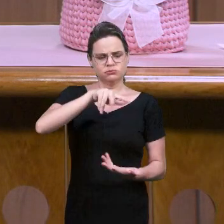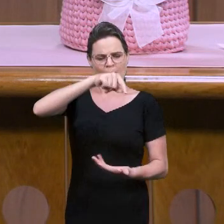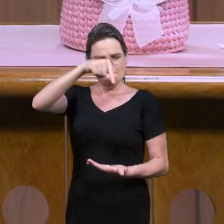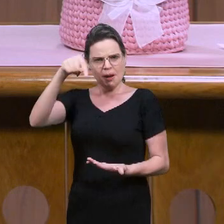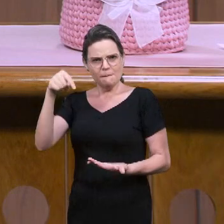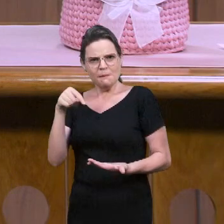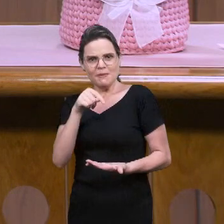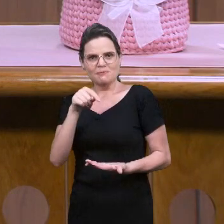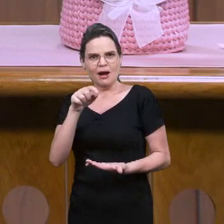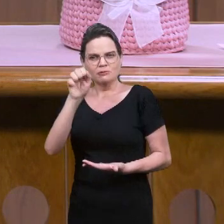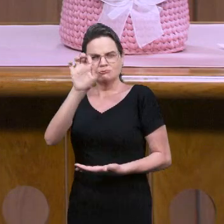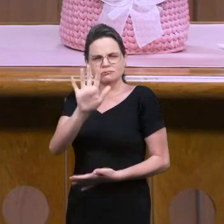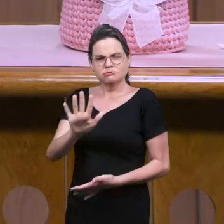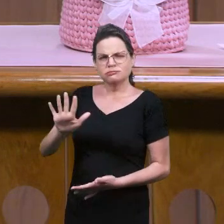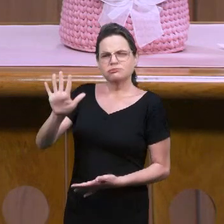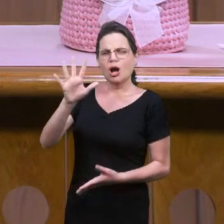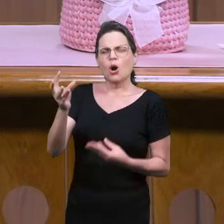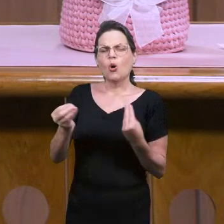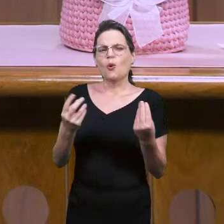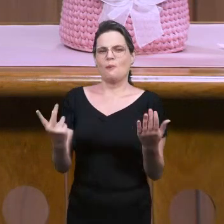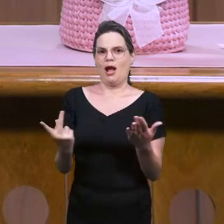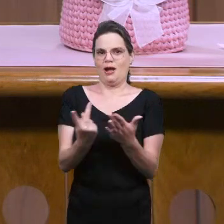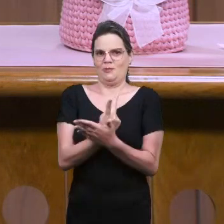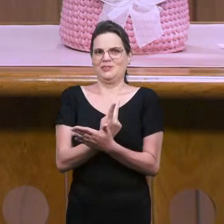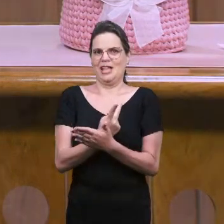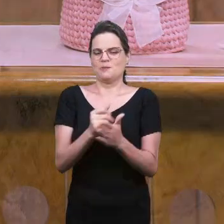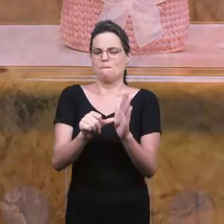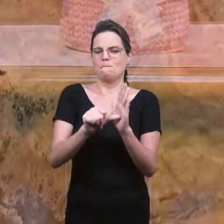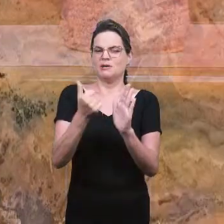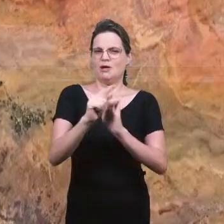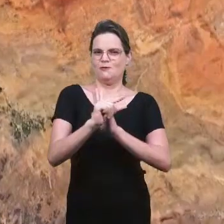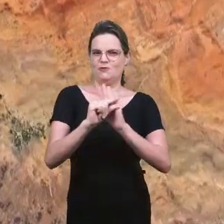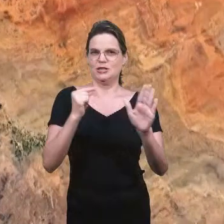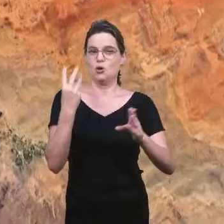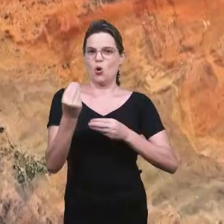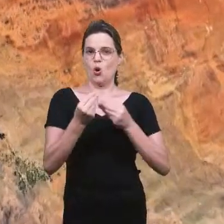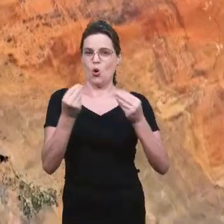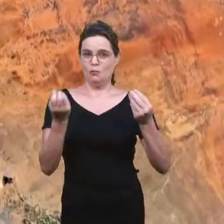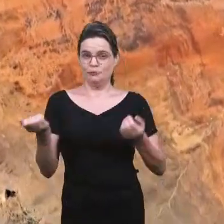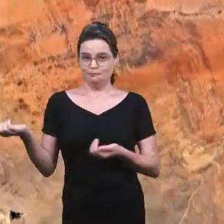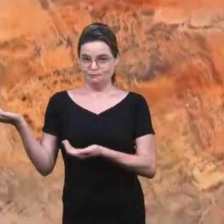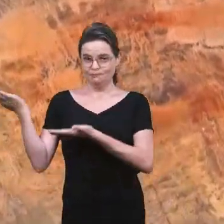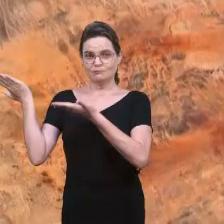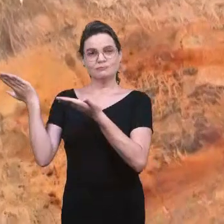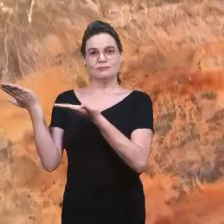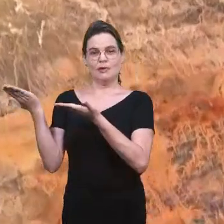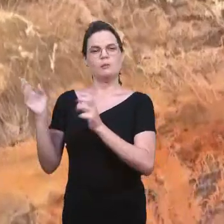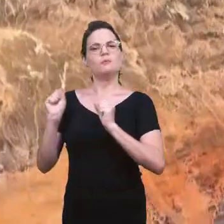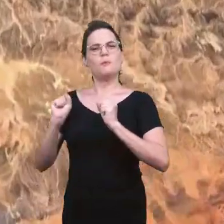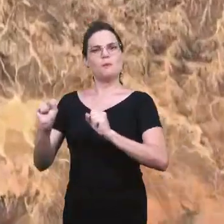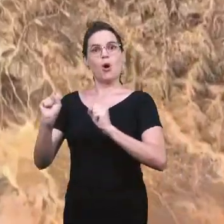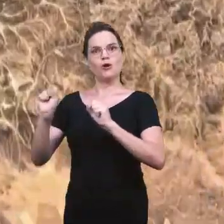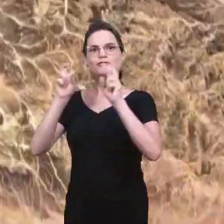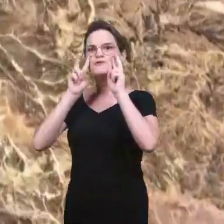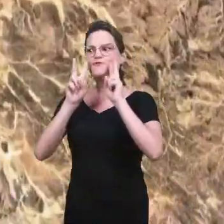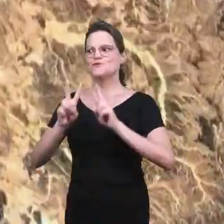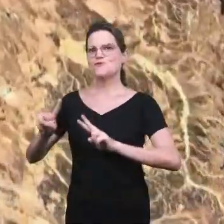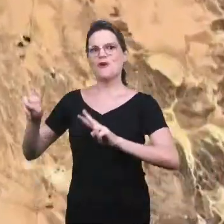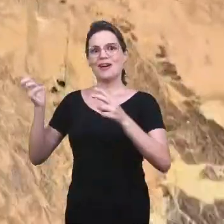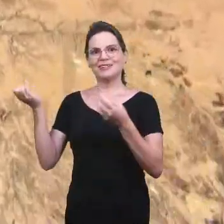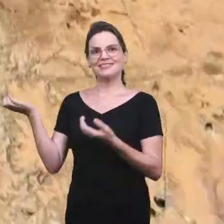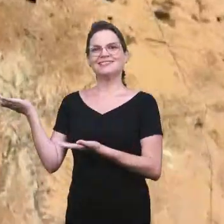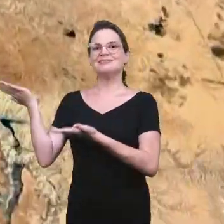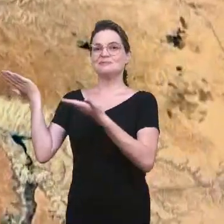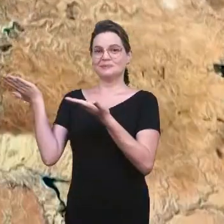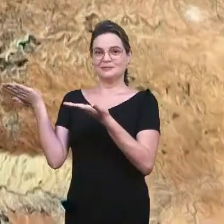géographiquement la description de notre premier verset, Josué, chapitre 13. Vous pouvez voir à